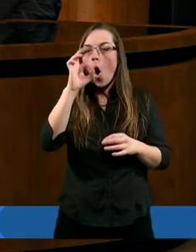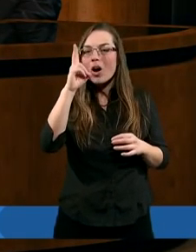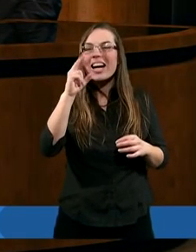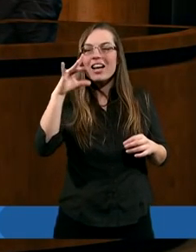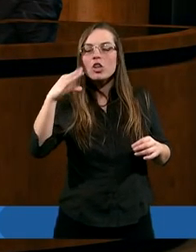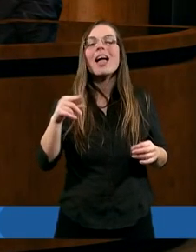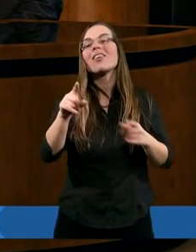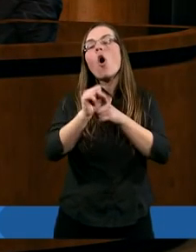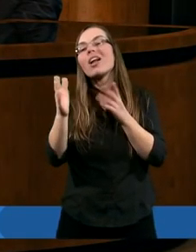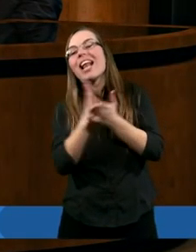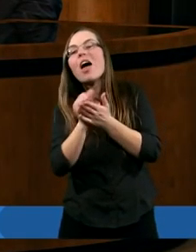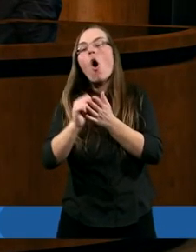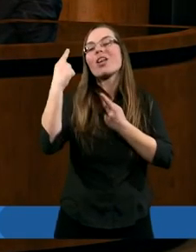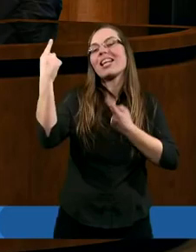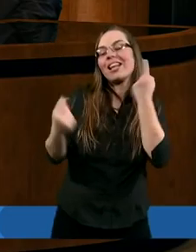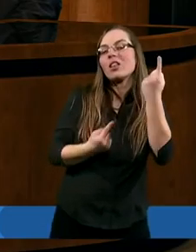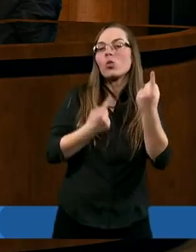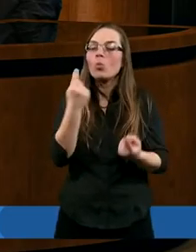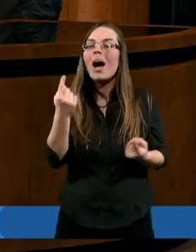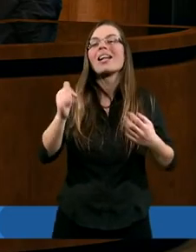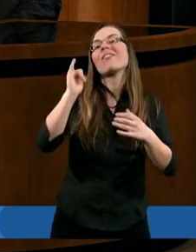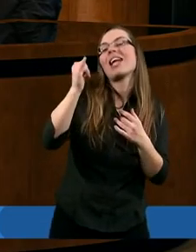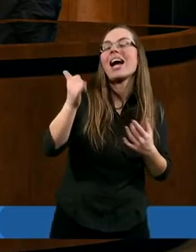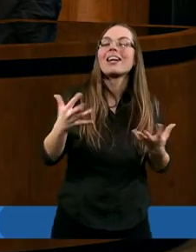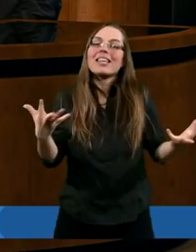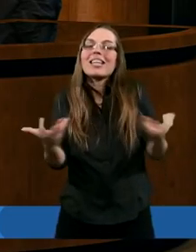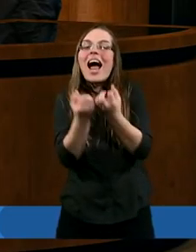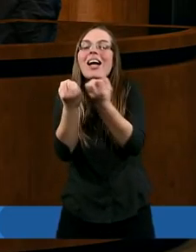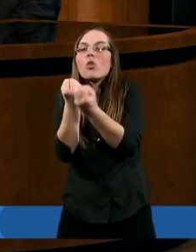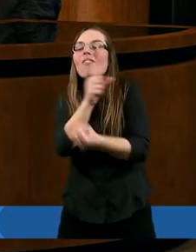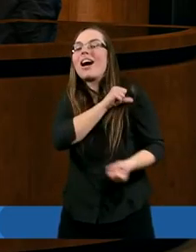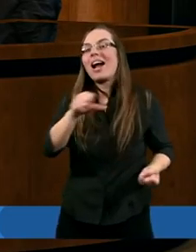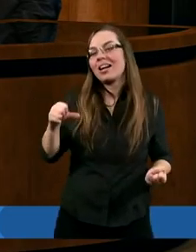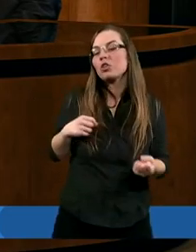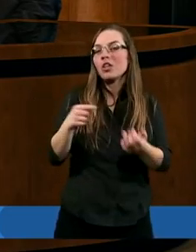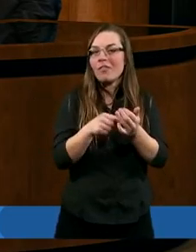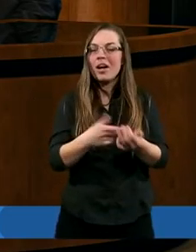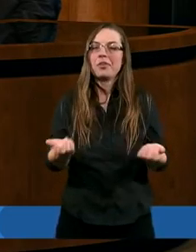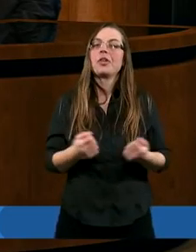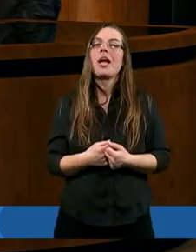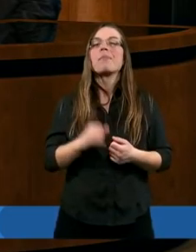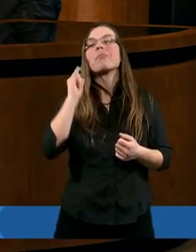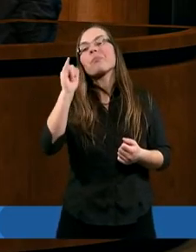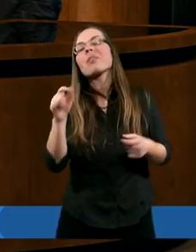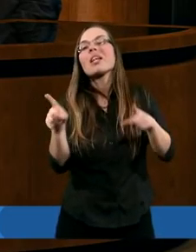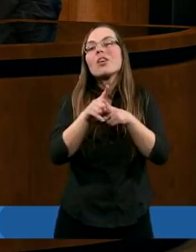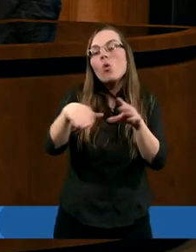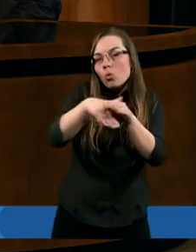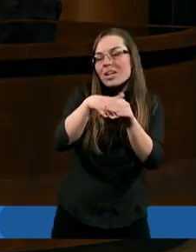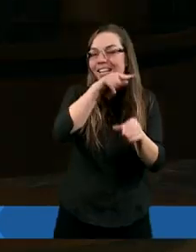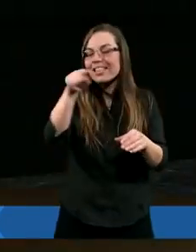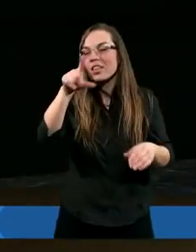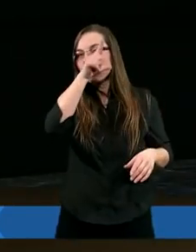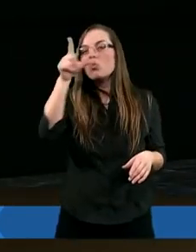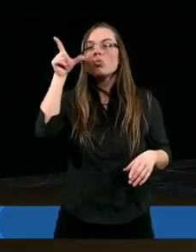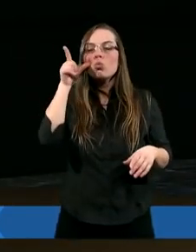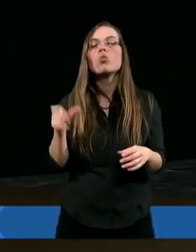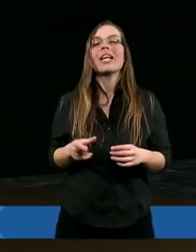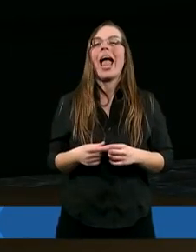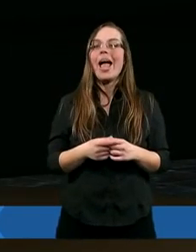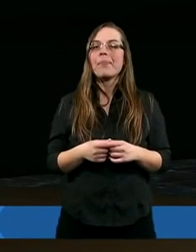sytuacji, w jakiej znajdowali się uczestnicy, ludzie.